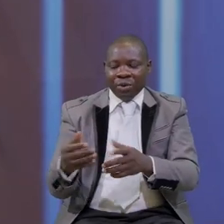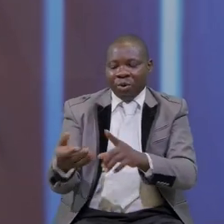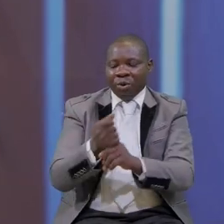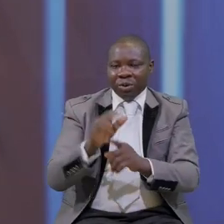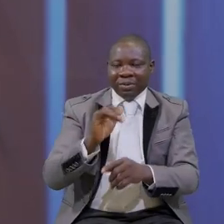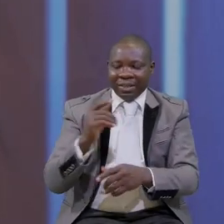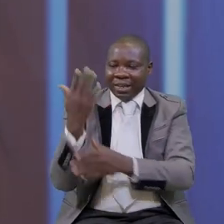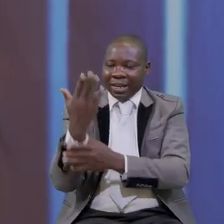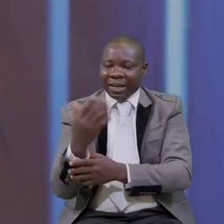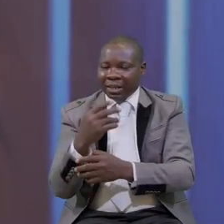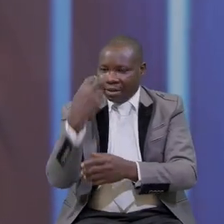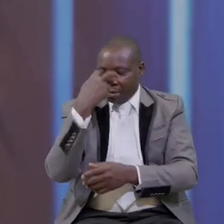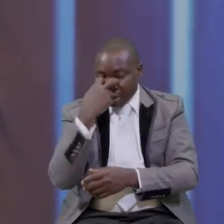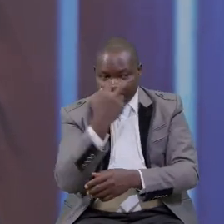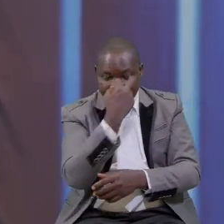détourné mes regards aussi.